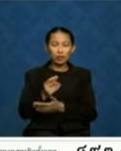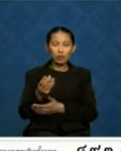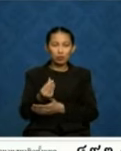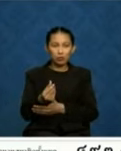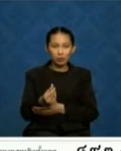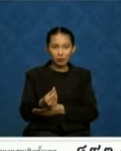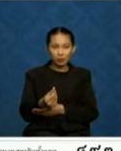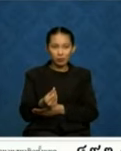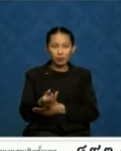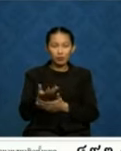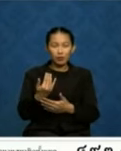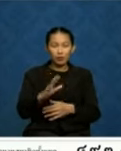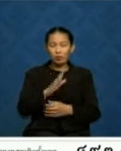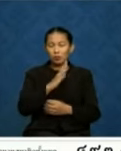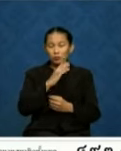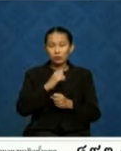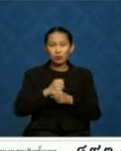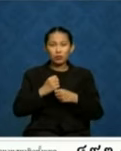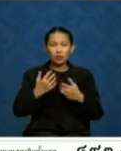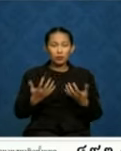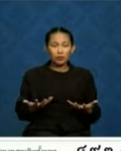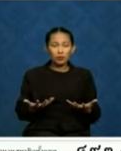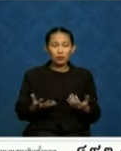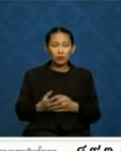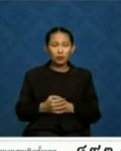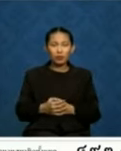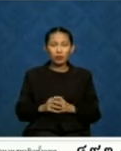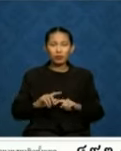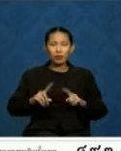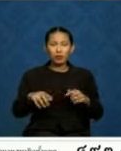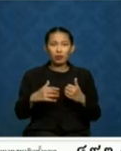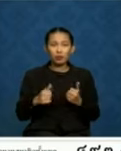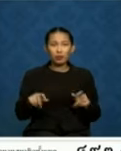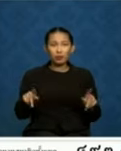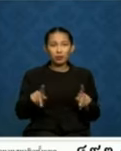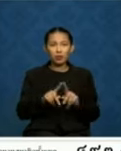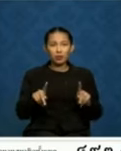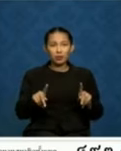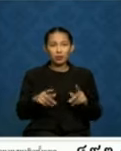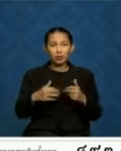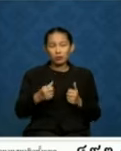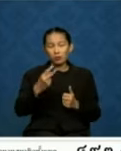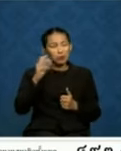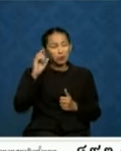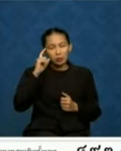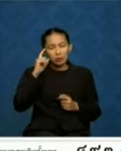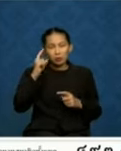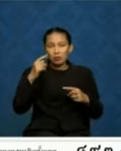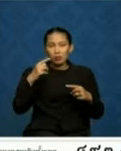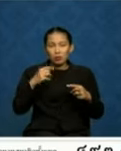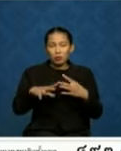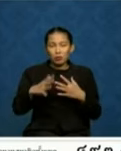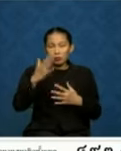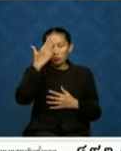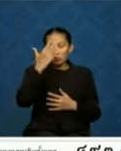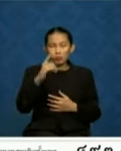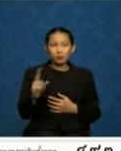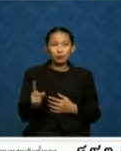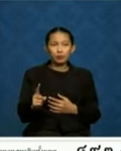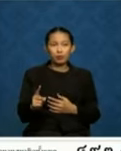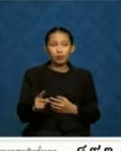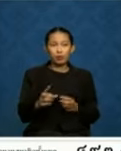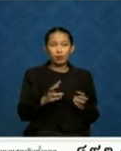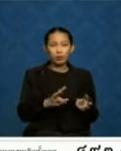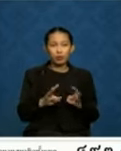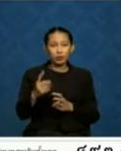และผลจะเป็นอย่างไรแต่ในส่วนนี้กรรมธิการก็ยังไม่เห็นด้วยนะครับเรากังวลว่าแนวคิดอย่